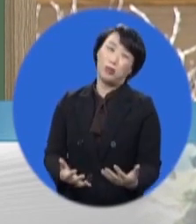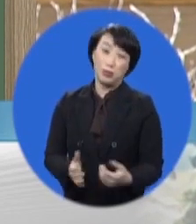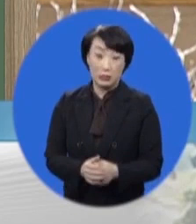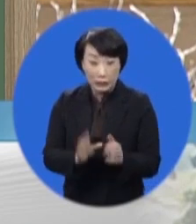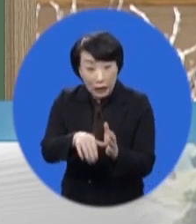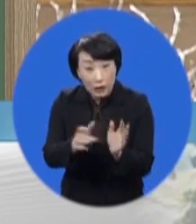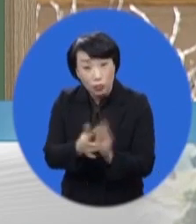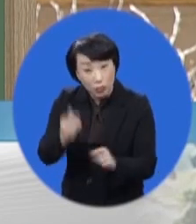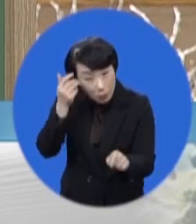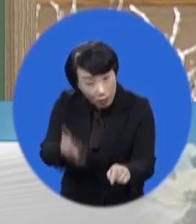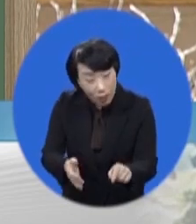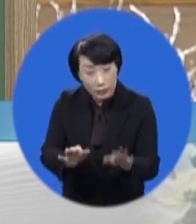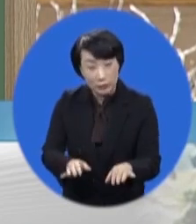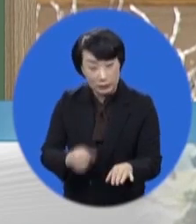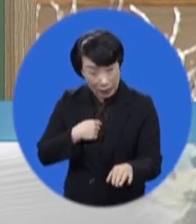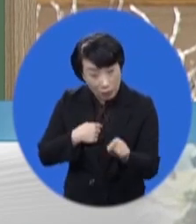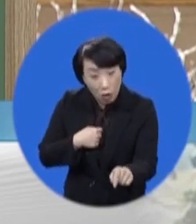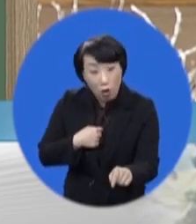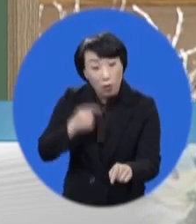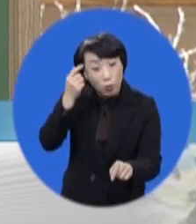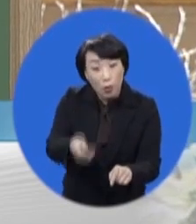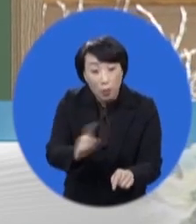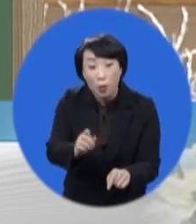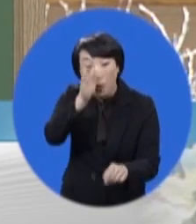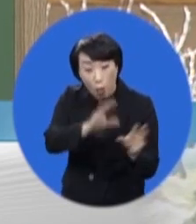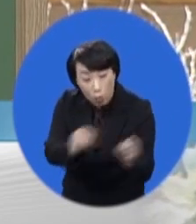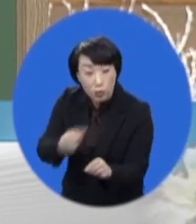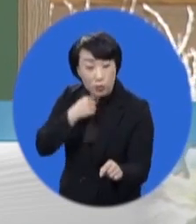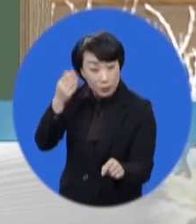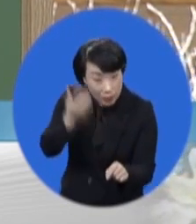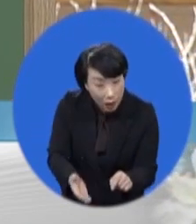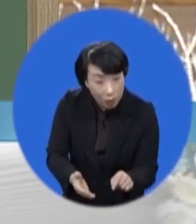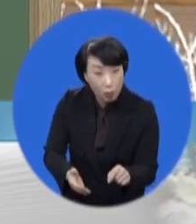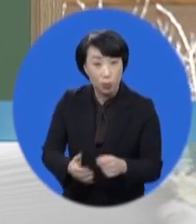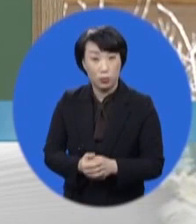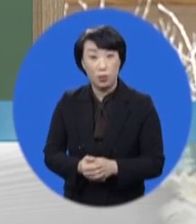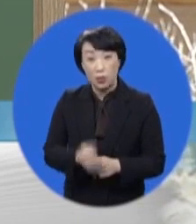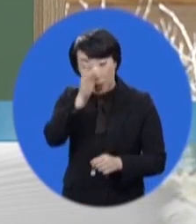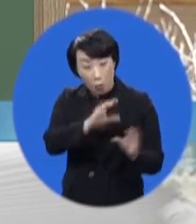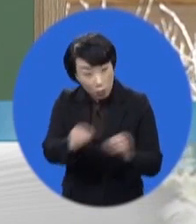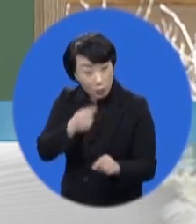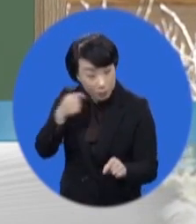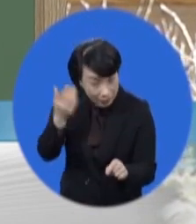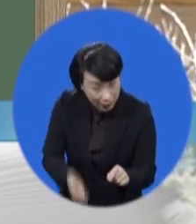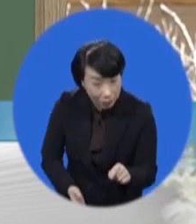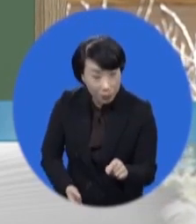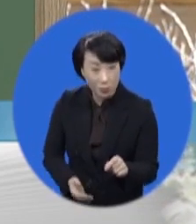주님이 말씀하시기를 내가 너에게 묻는 것은 낫고자 하느냐고 묻는 거예요. 낫고자